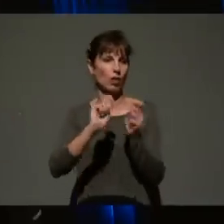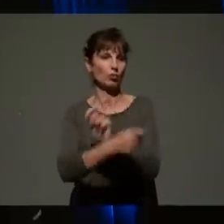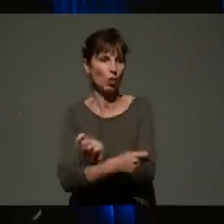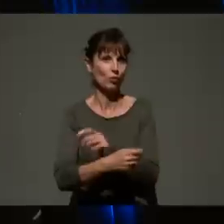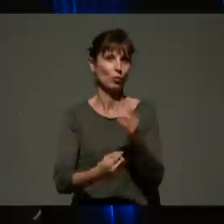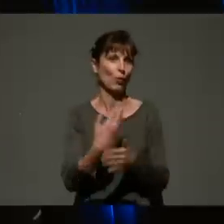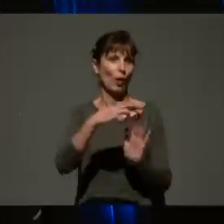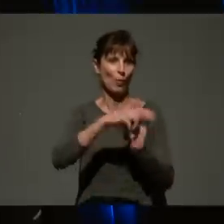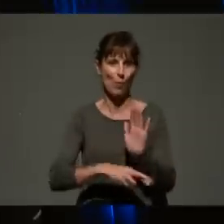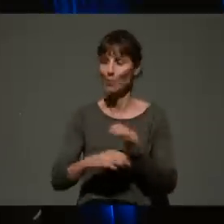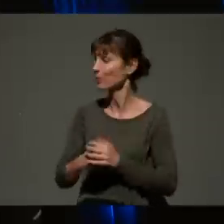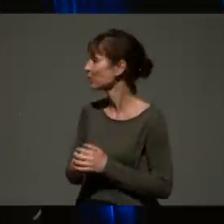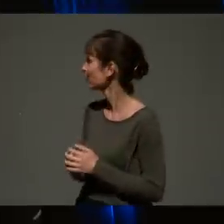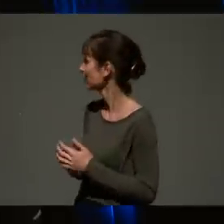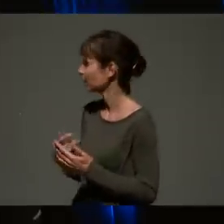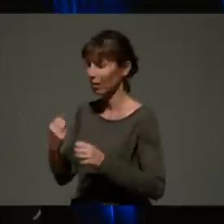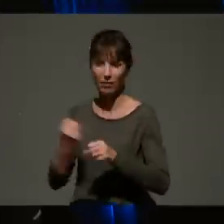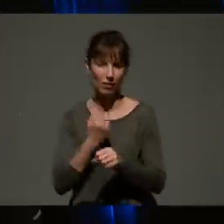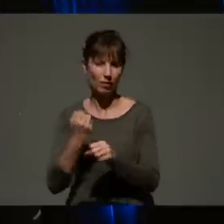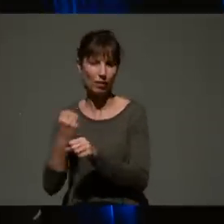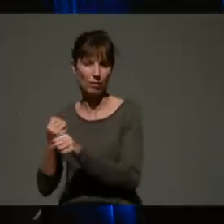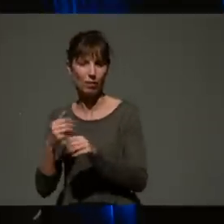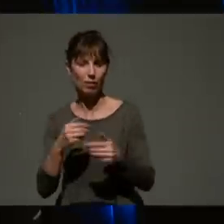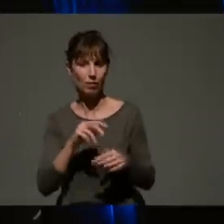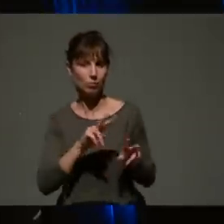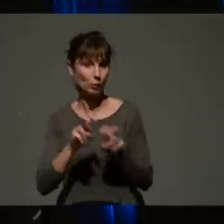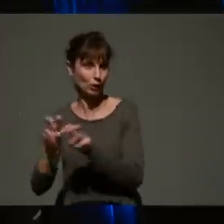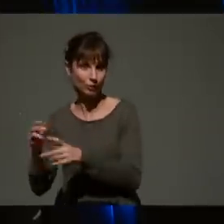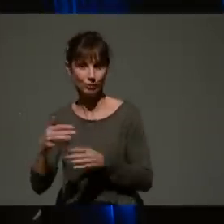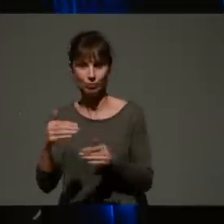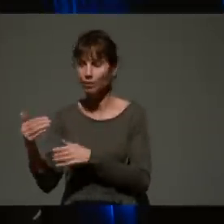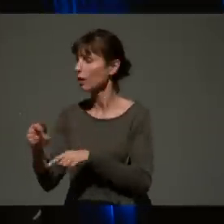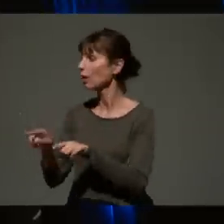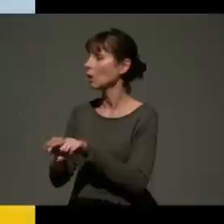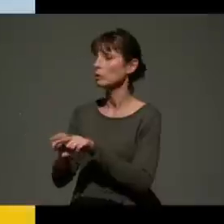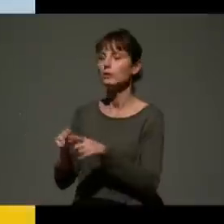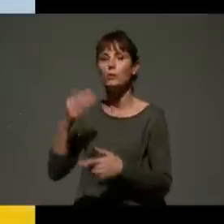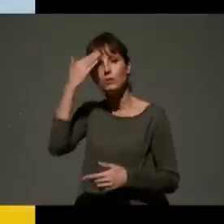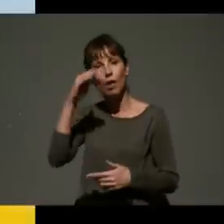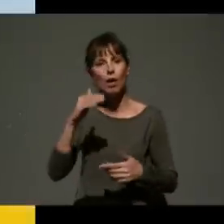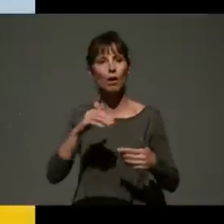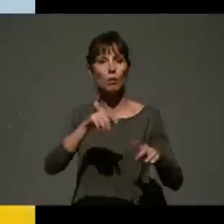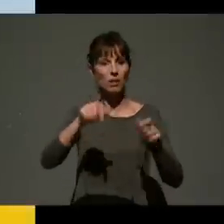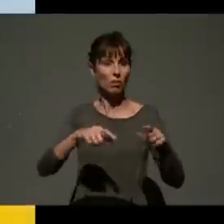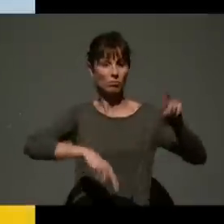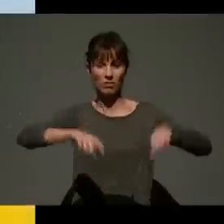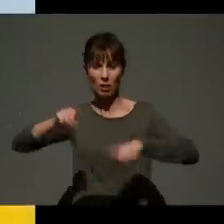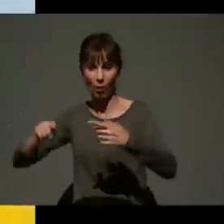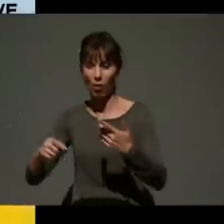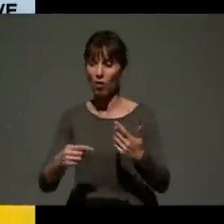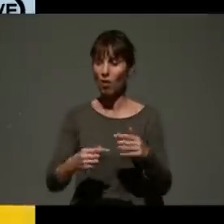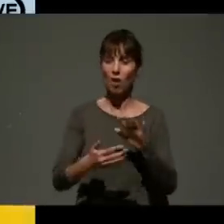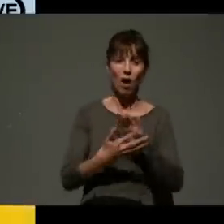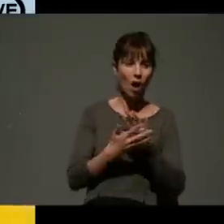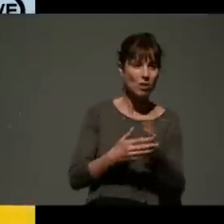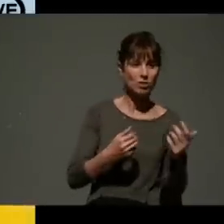Alors là, on a beaucoup travaillé là-dessus, et on sait très bien qu'on n'est pas égaux. L'âge, le sexe, la